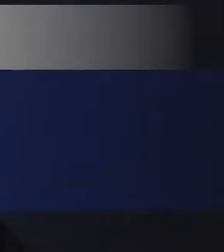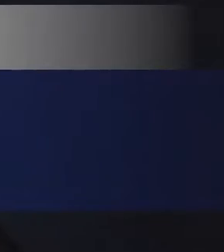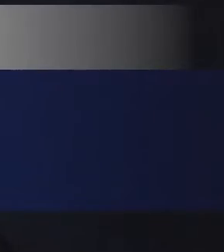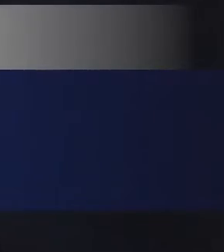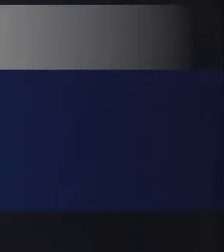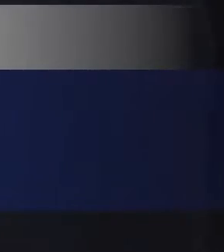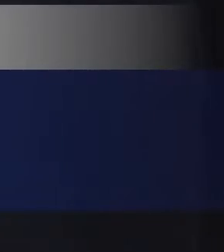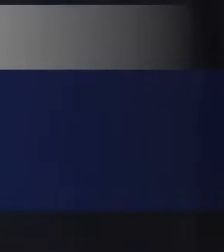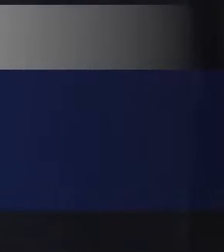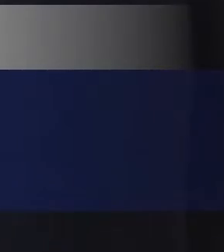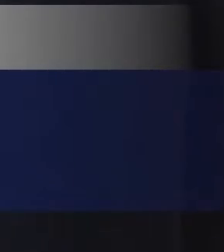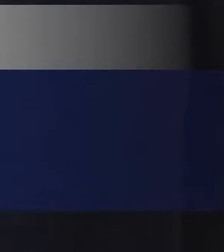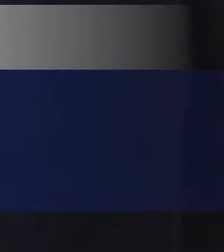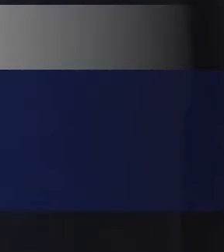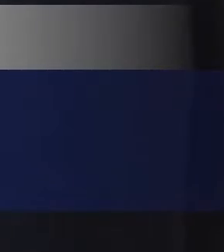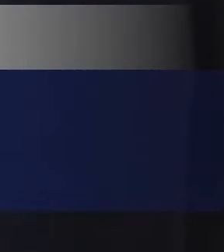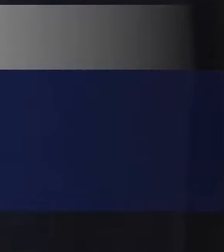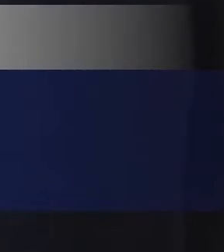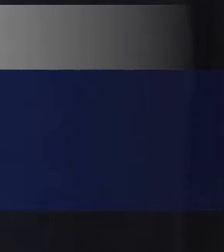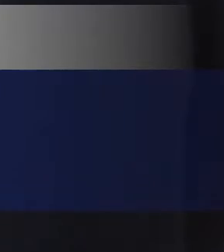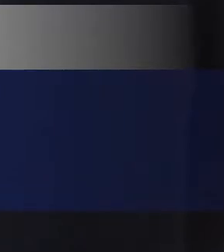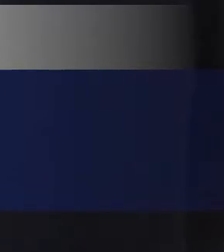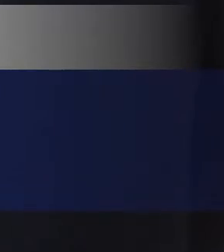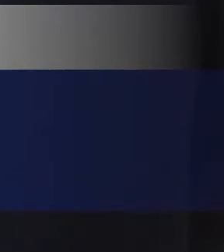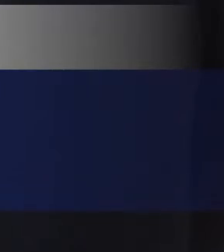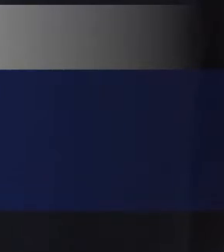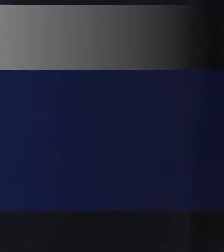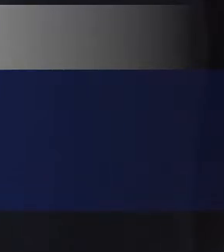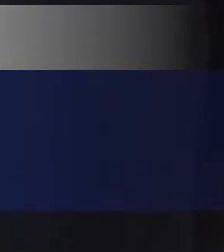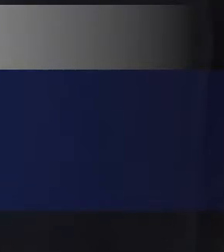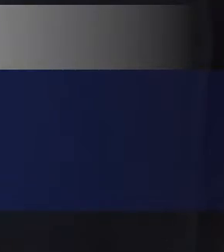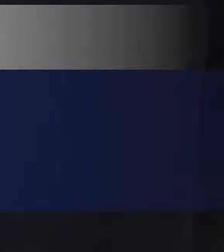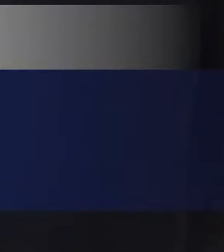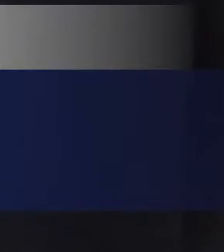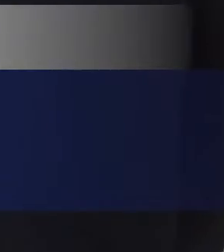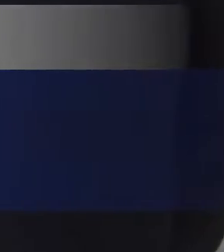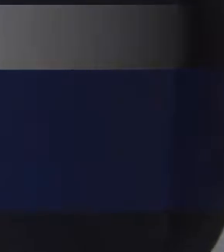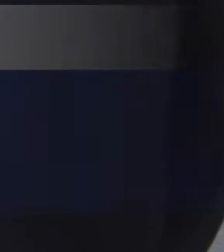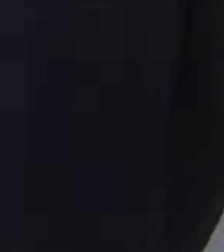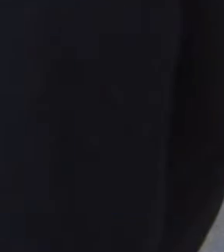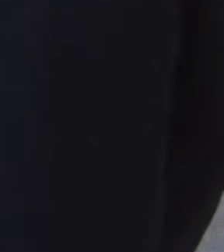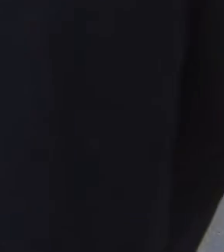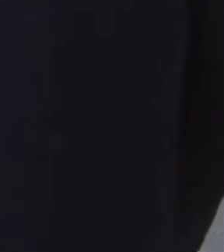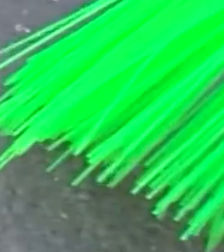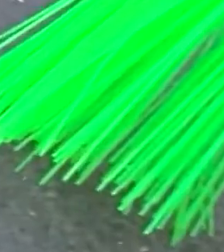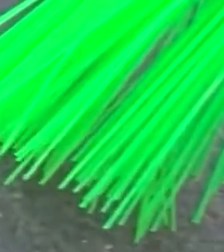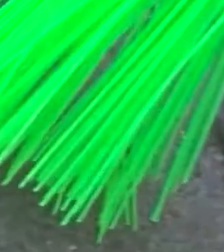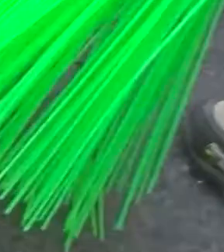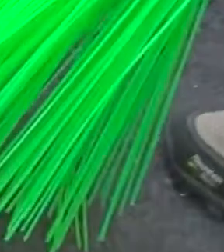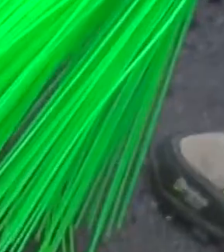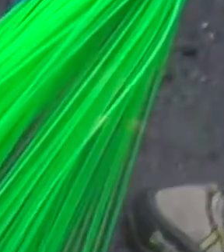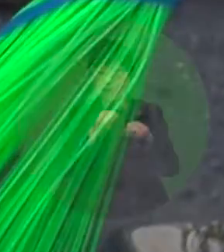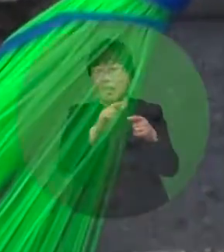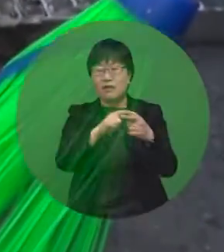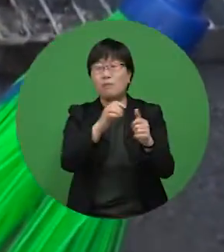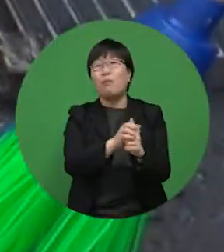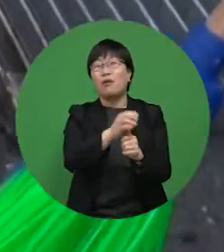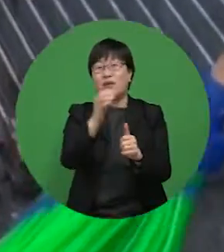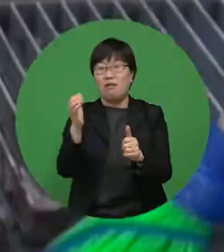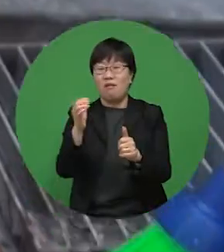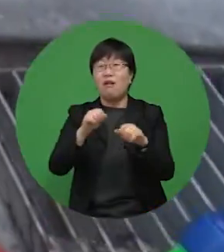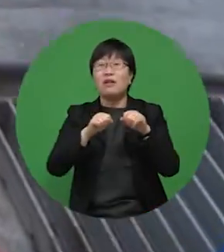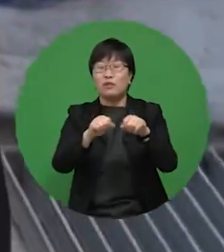하나하나 치울 때마다 마음이 네. 너무 뿌듯하고 깨끗하고 해서 예. 기분이 좋아요. 네, 그렇죠.